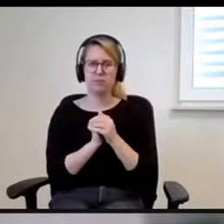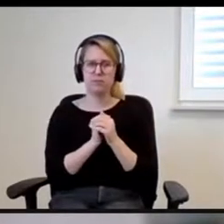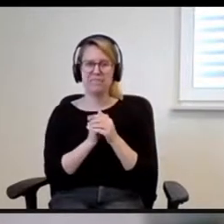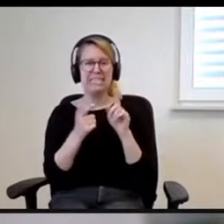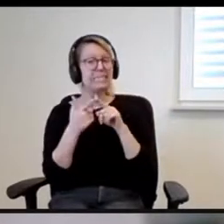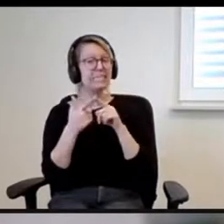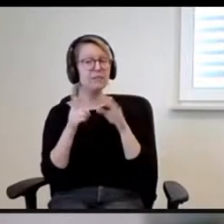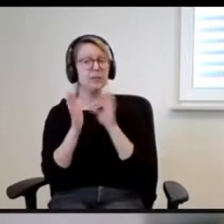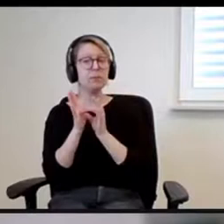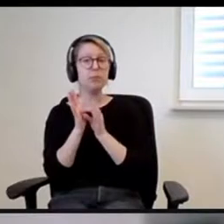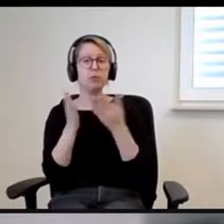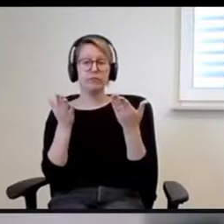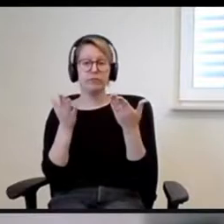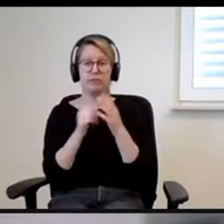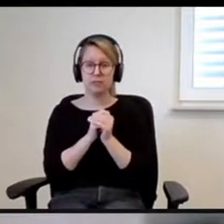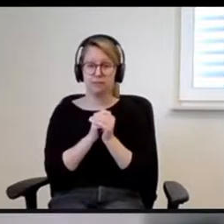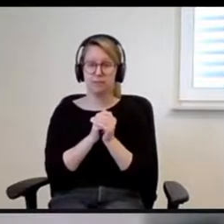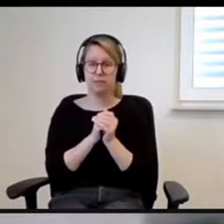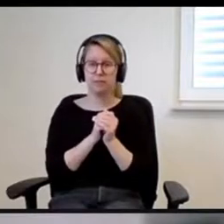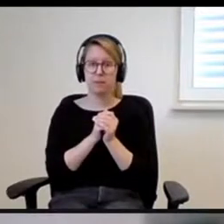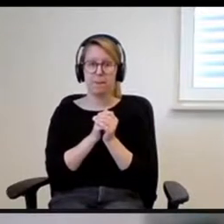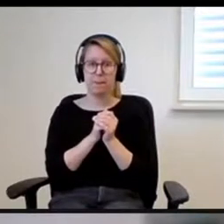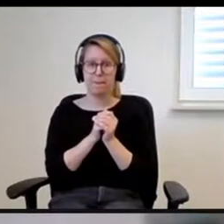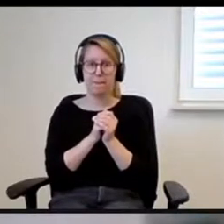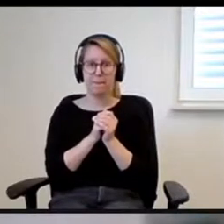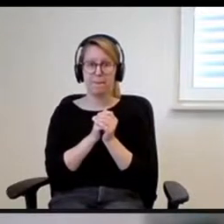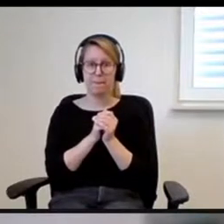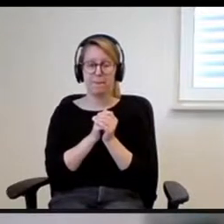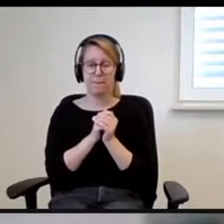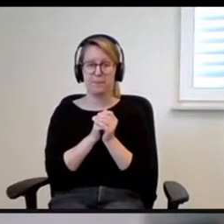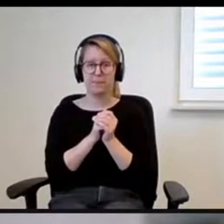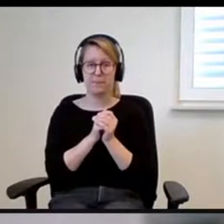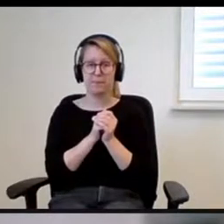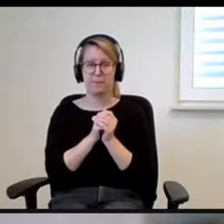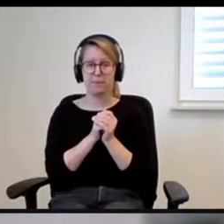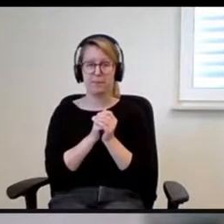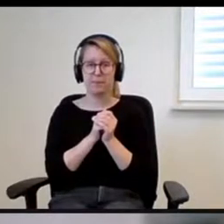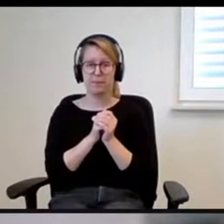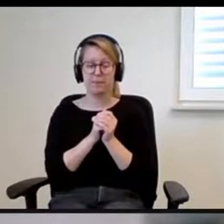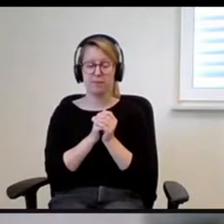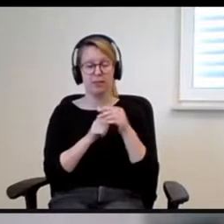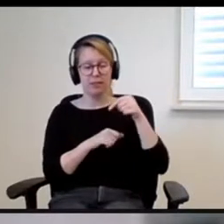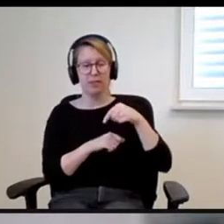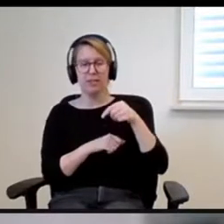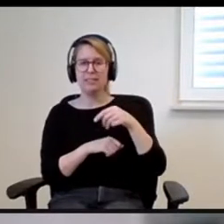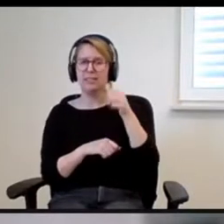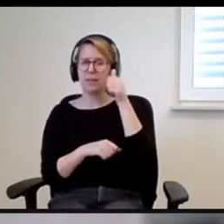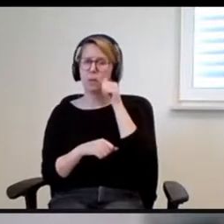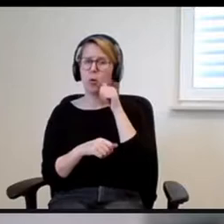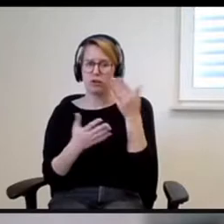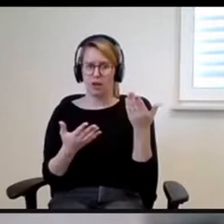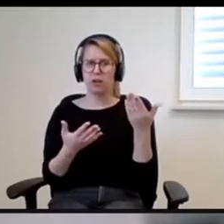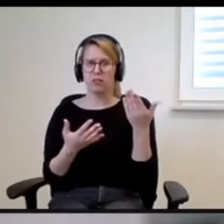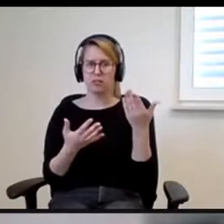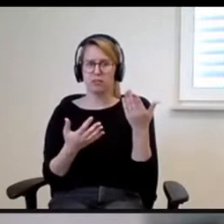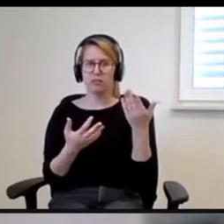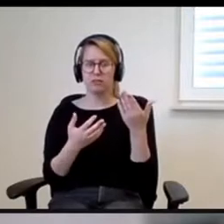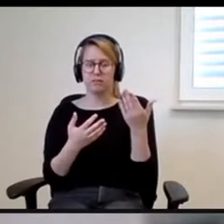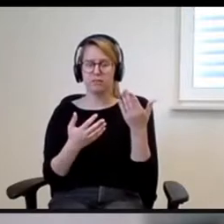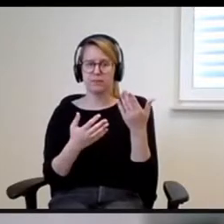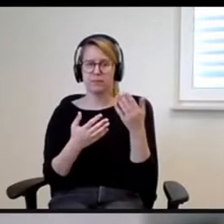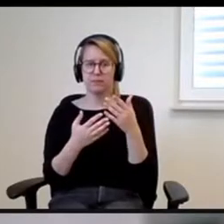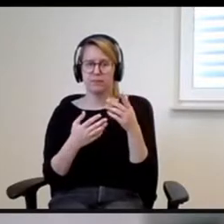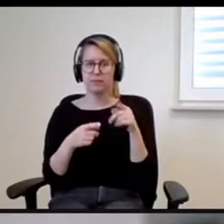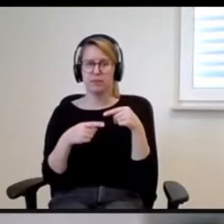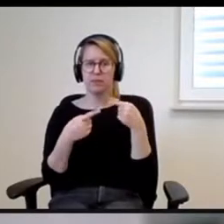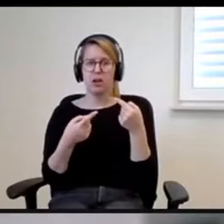c'est qu'on a lancé ce lundi, au nom de les institutions européennes, donc tous